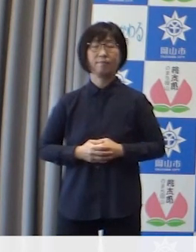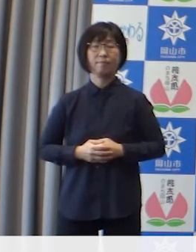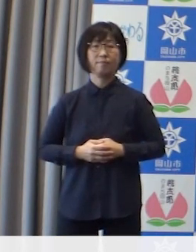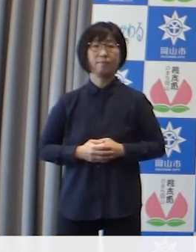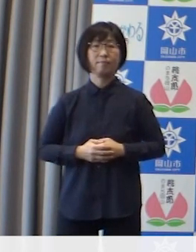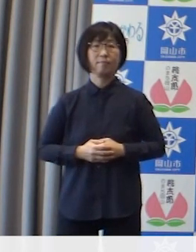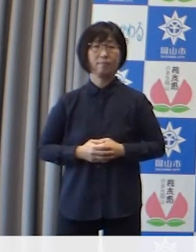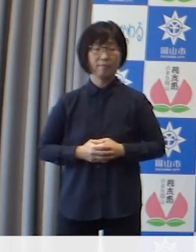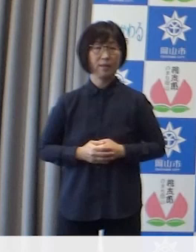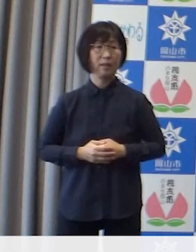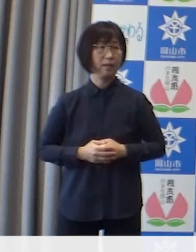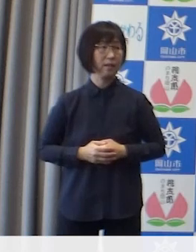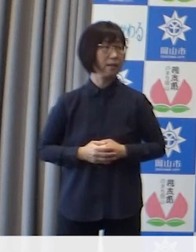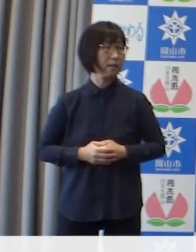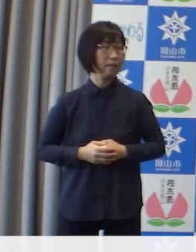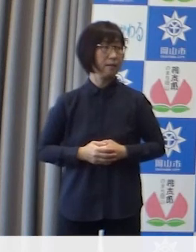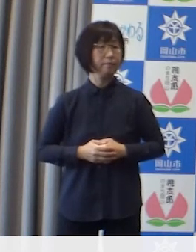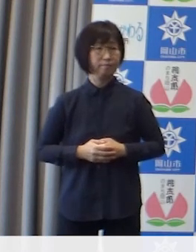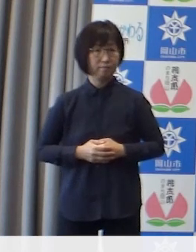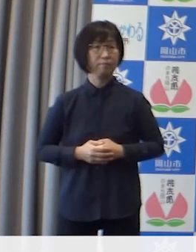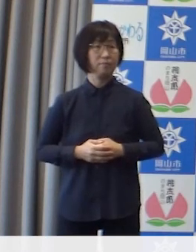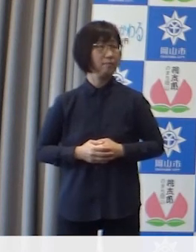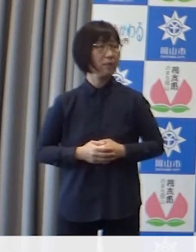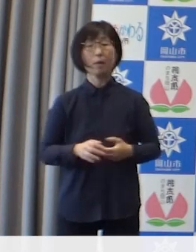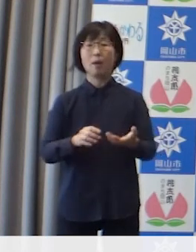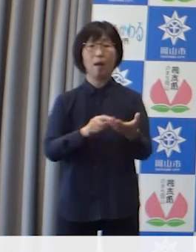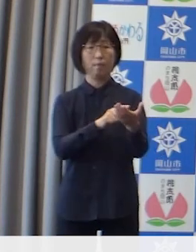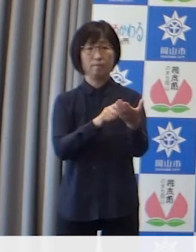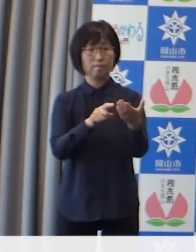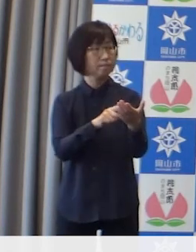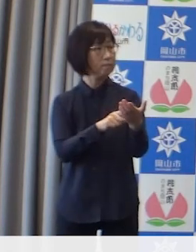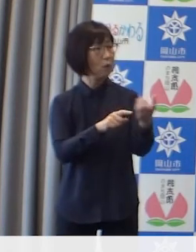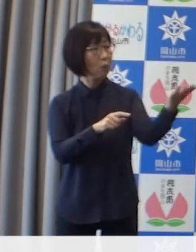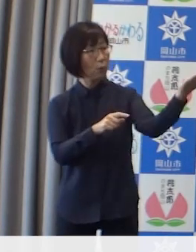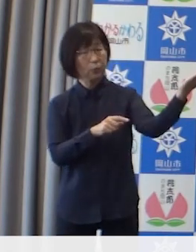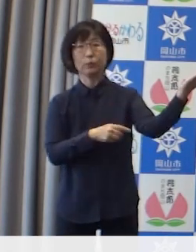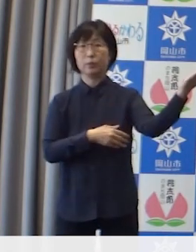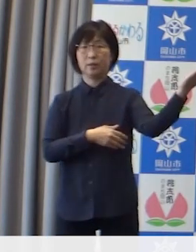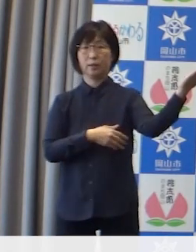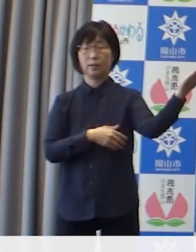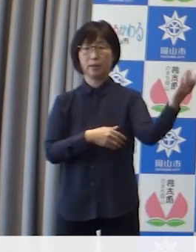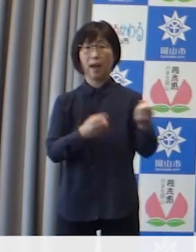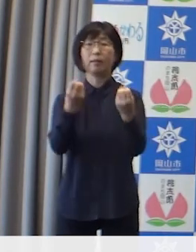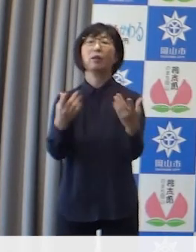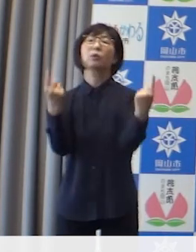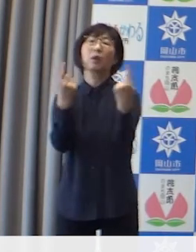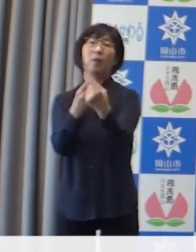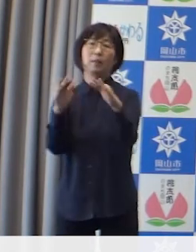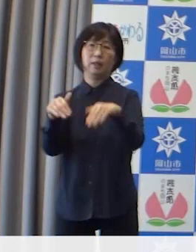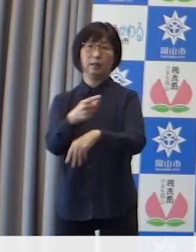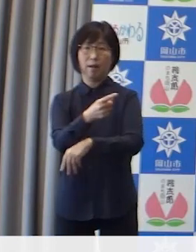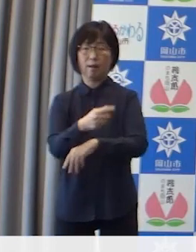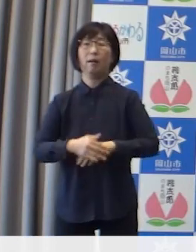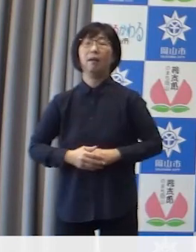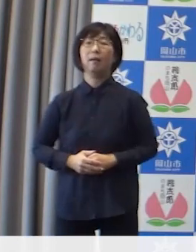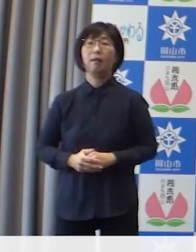今開いていただくと分かりますけど、もうこういうふうに変わっていくんですね。